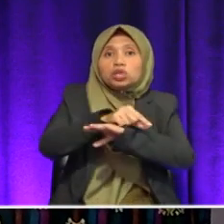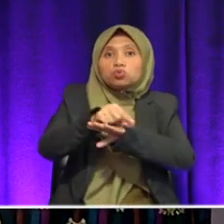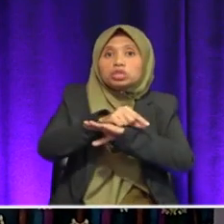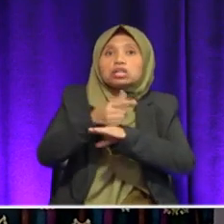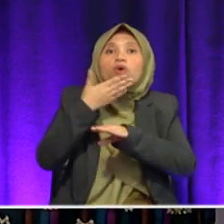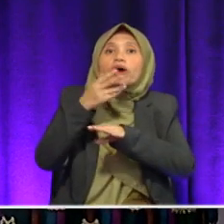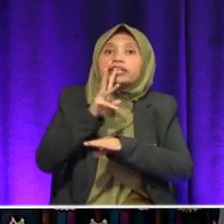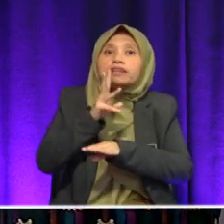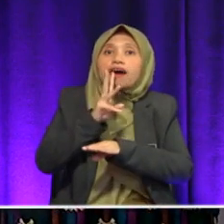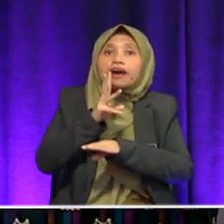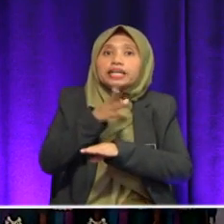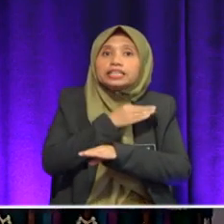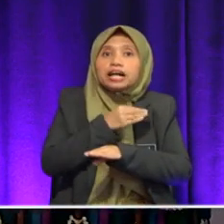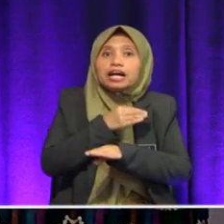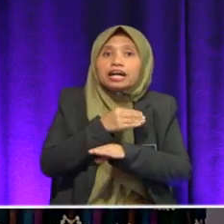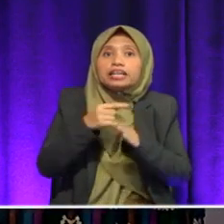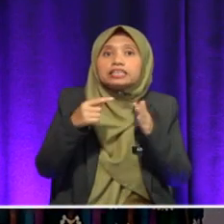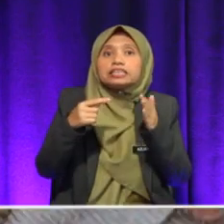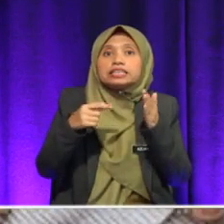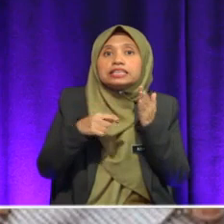dan juga teknik